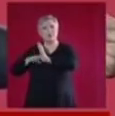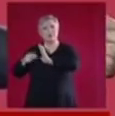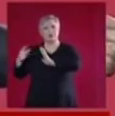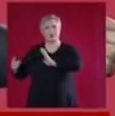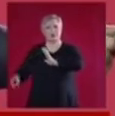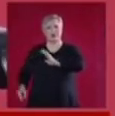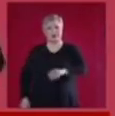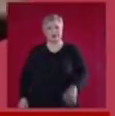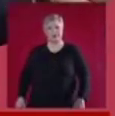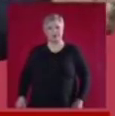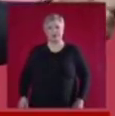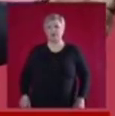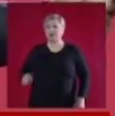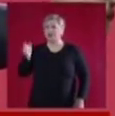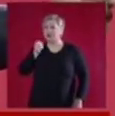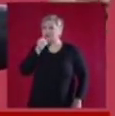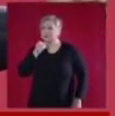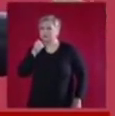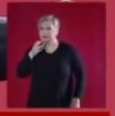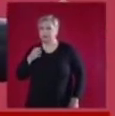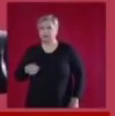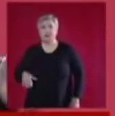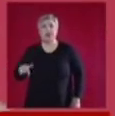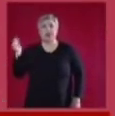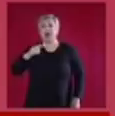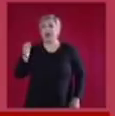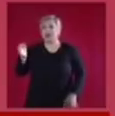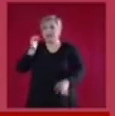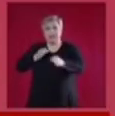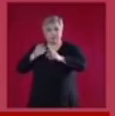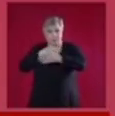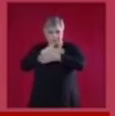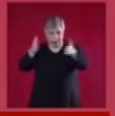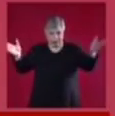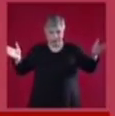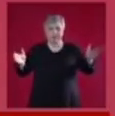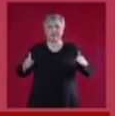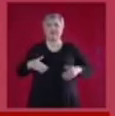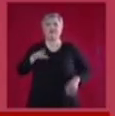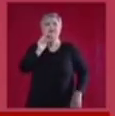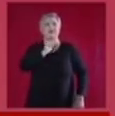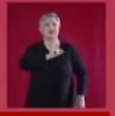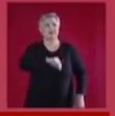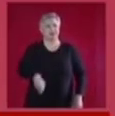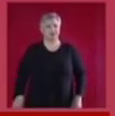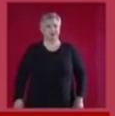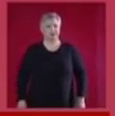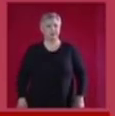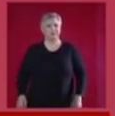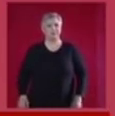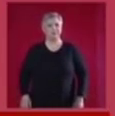βεβαίως δεν συμφέρει προεκλογικά να τα διατυμπανίζουν πήγε λοιπόν προχθές ο κύριος μητσοτάκης